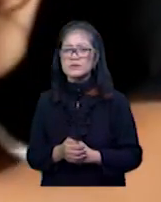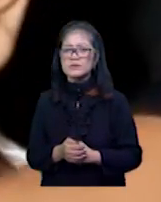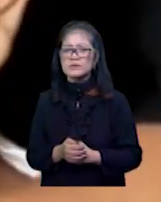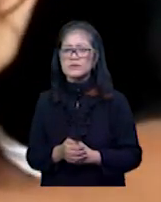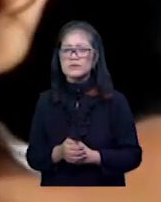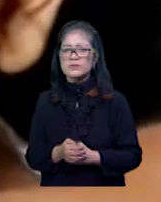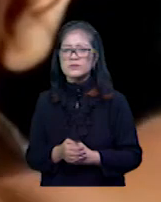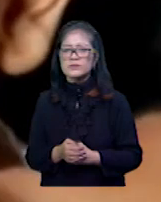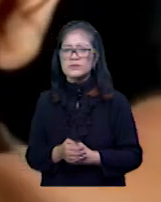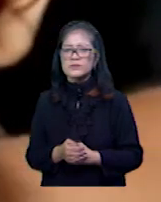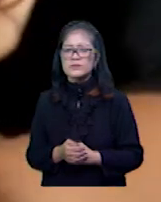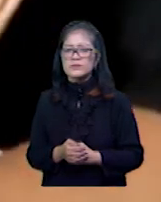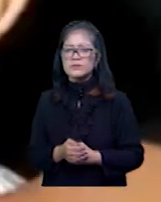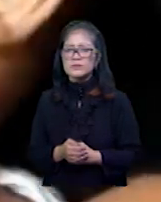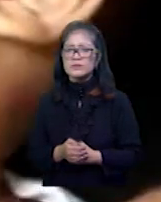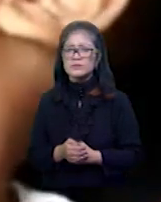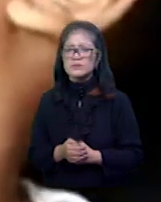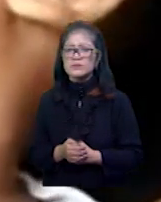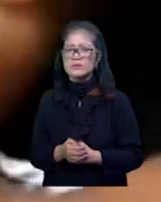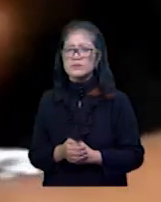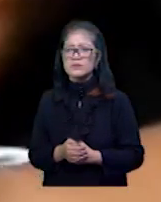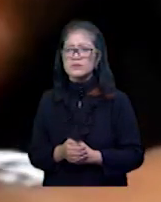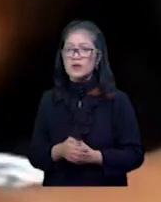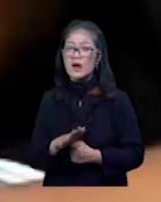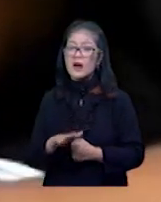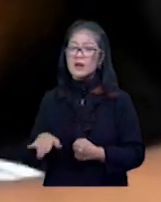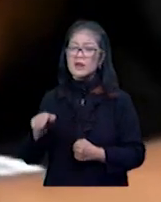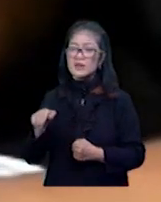Anak orang mah pada sehat, anak kita mah kayak gini.